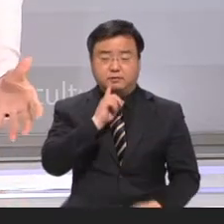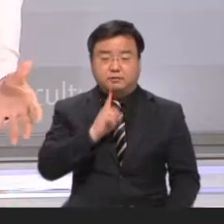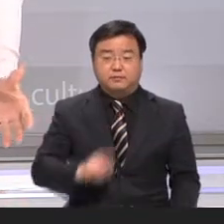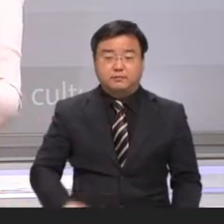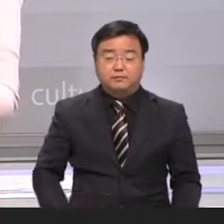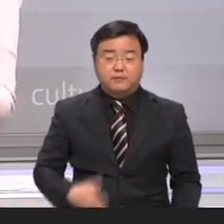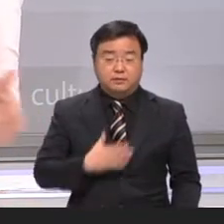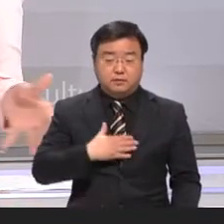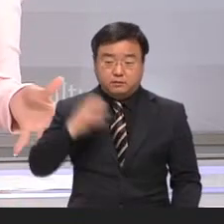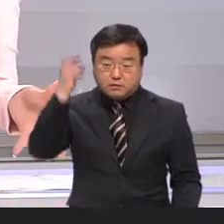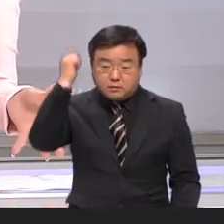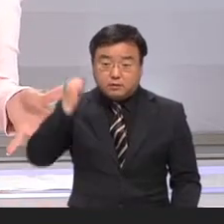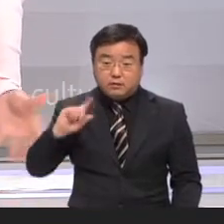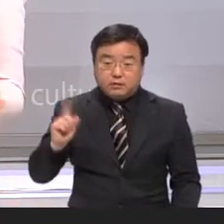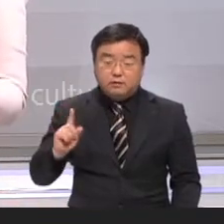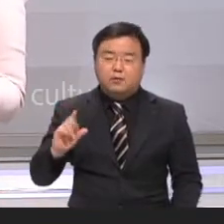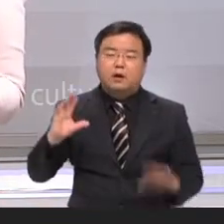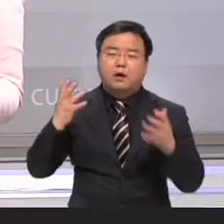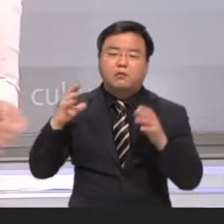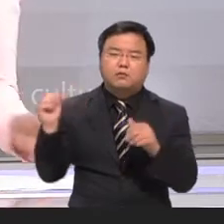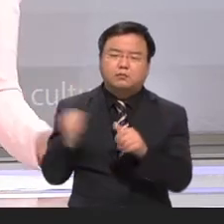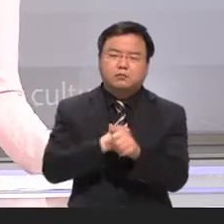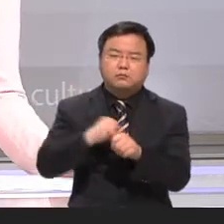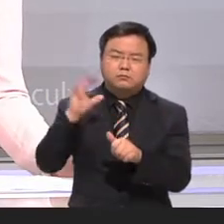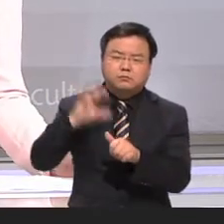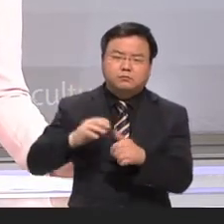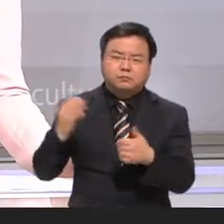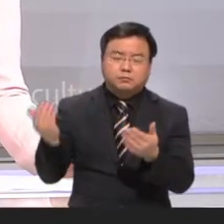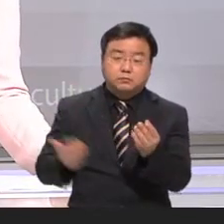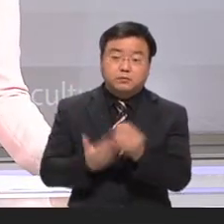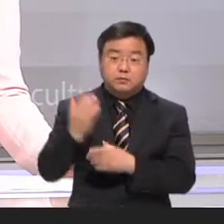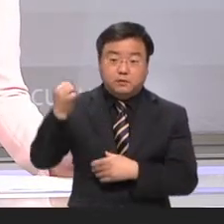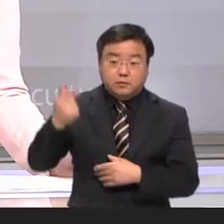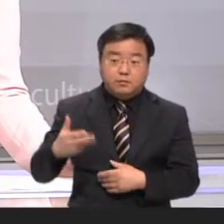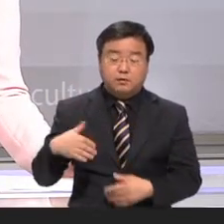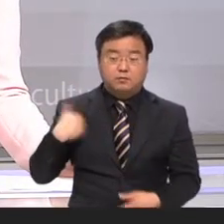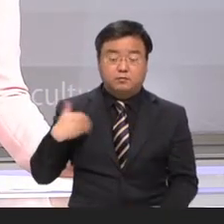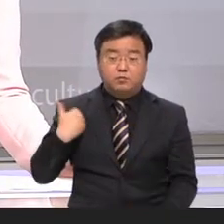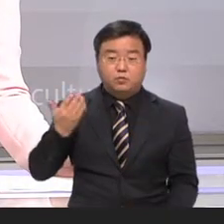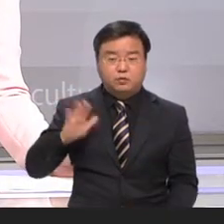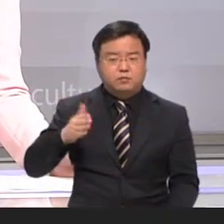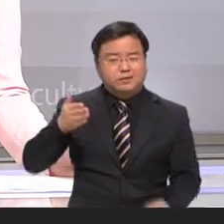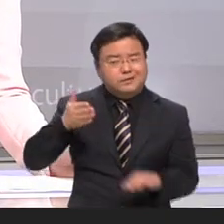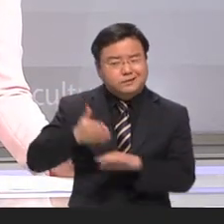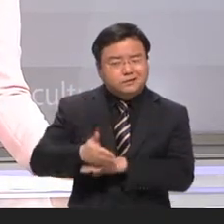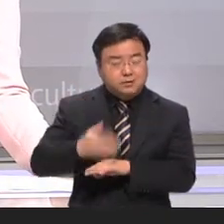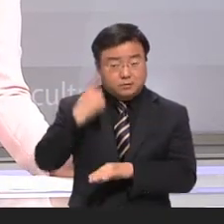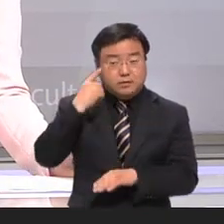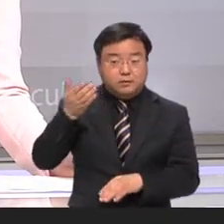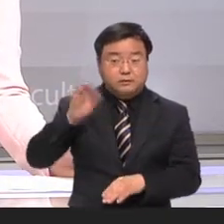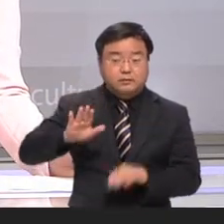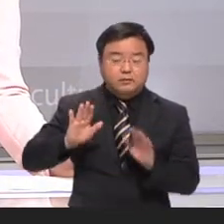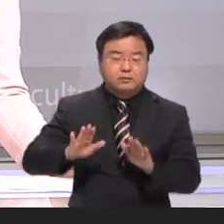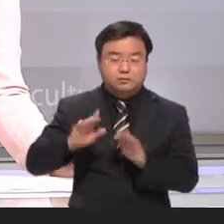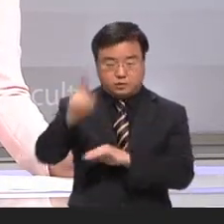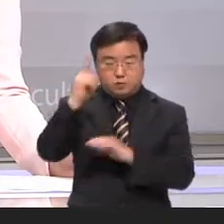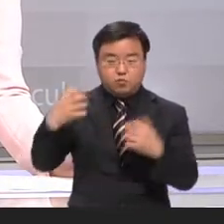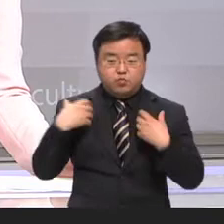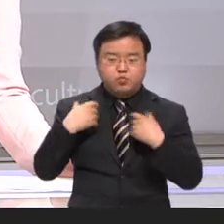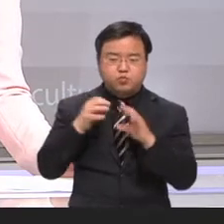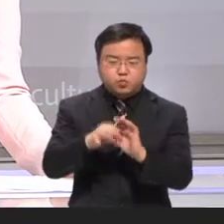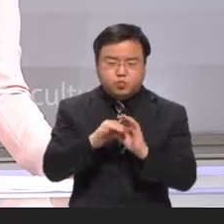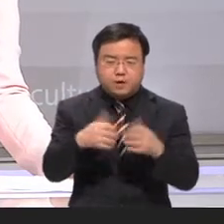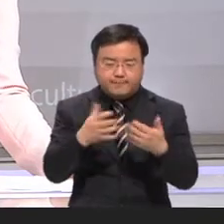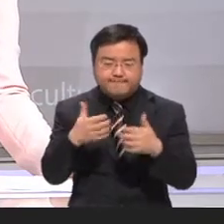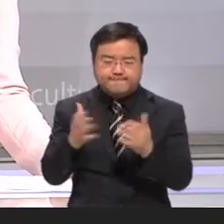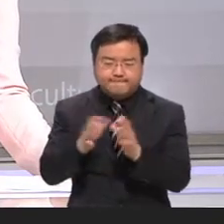제가 기억하기로도 아동학대 사건이 벌써 몇 번째인지 모르겠는데 뒤늦은 감이 없지 않지만 정부가 관련 부처에서